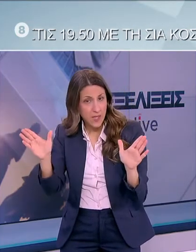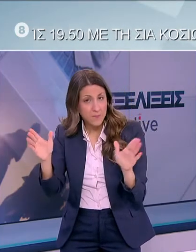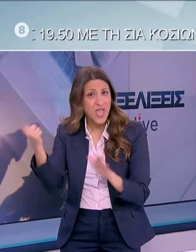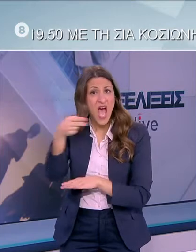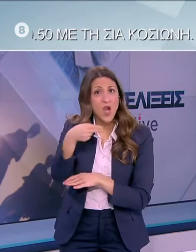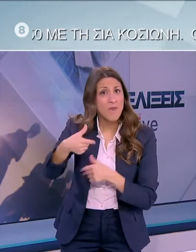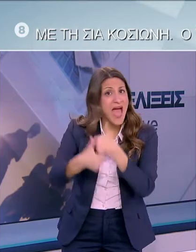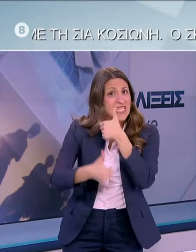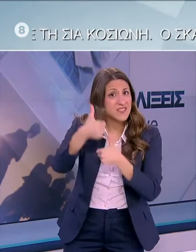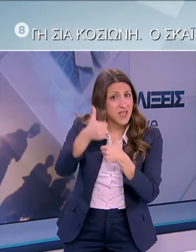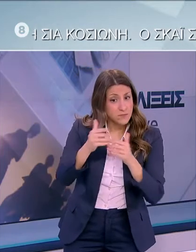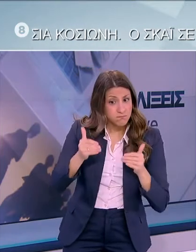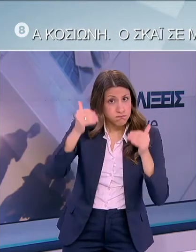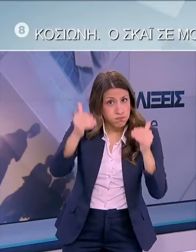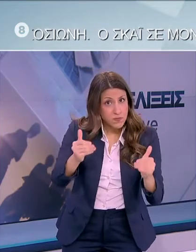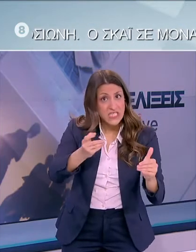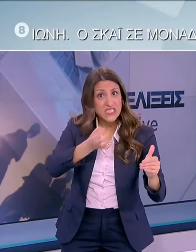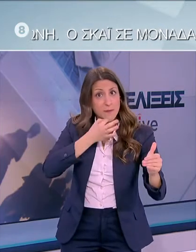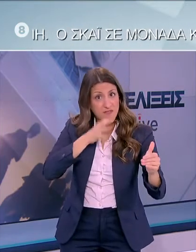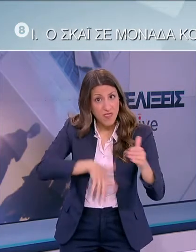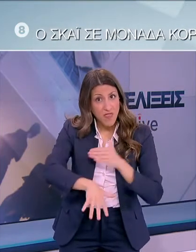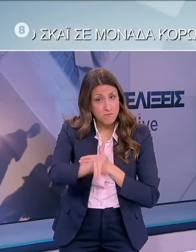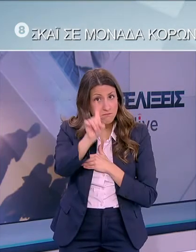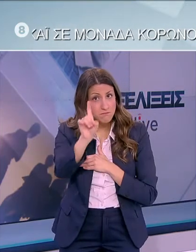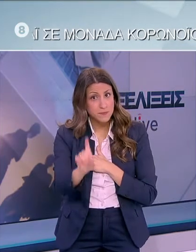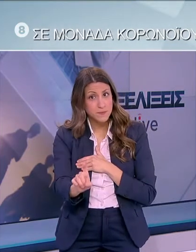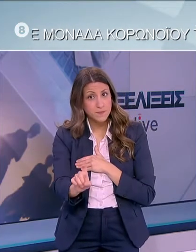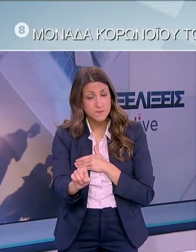εξετάσεις να μεταφέρονται το Σεπτέμβριο? Πότε θα γνωρίζουμε?